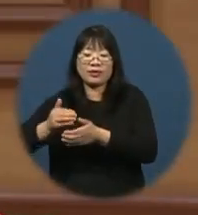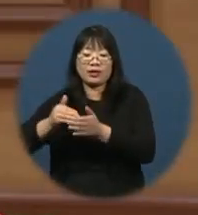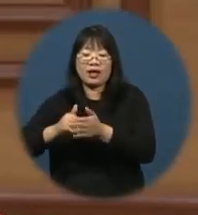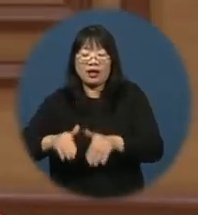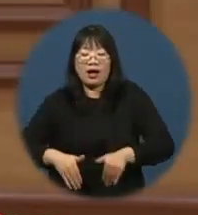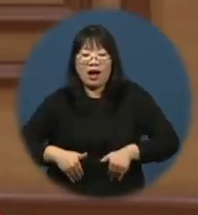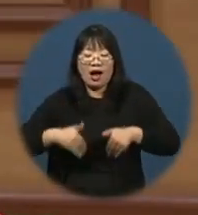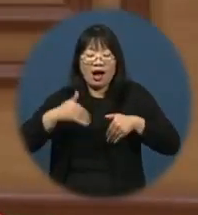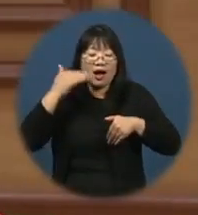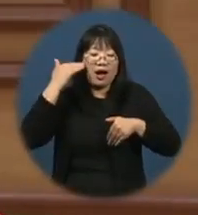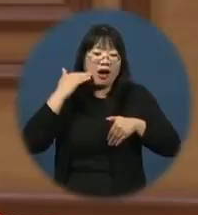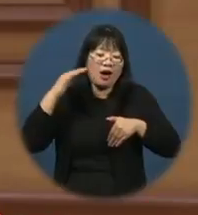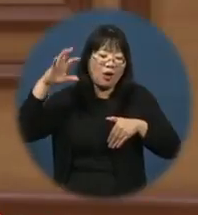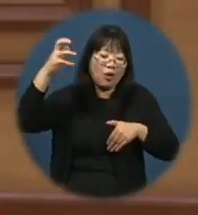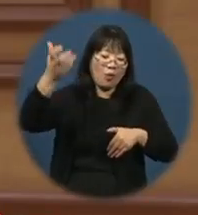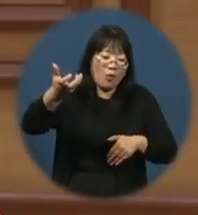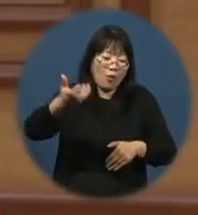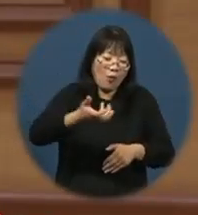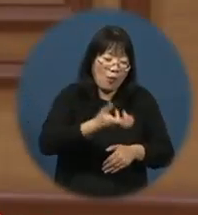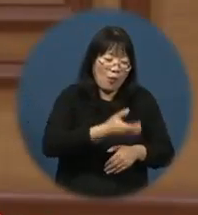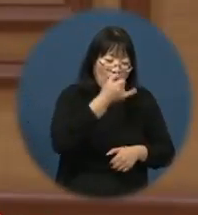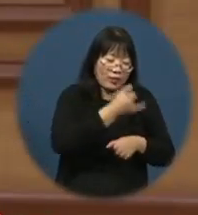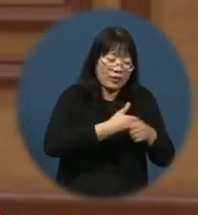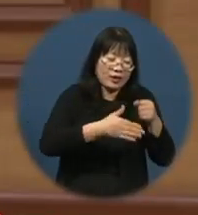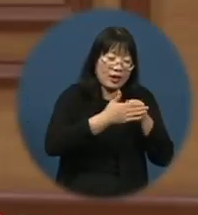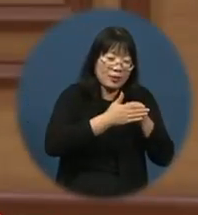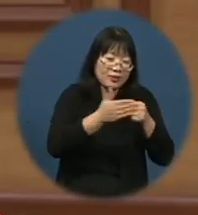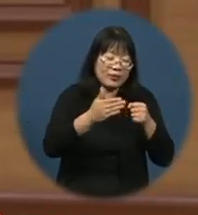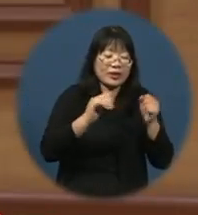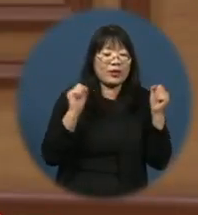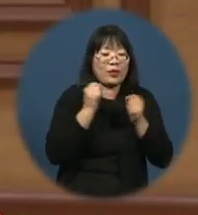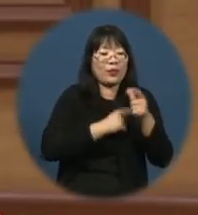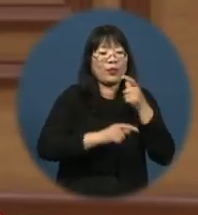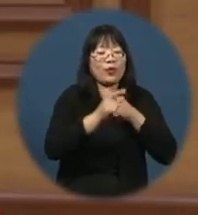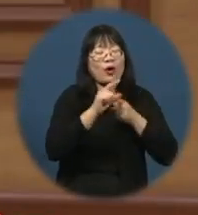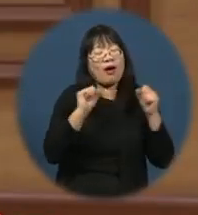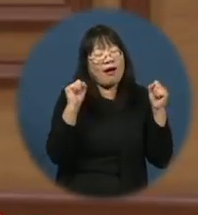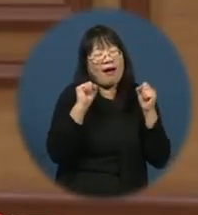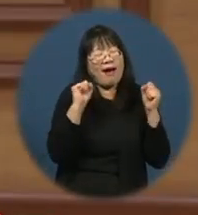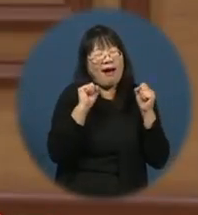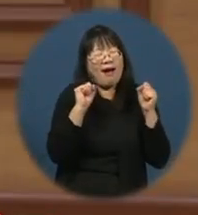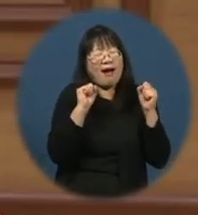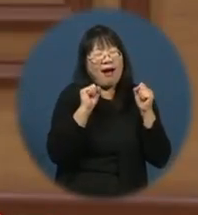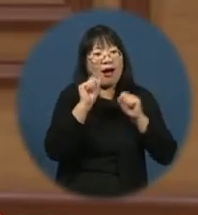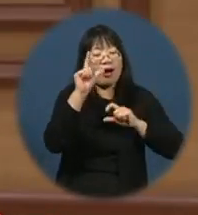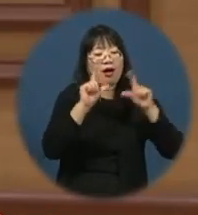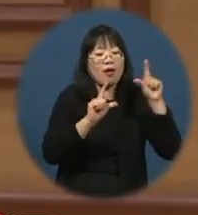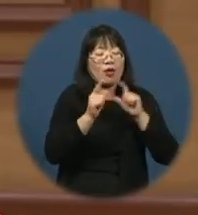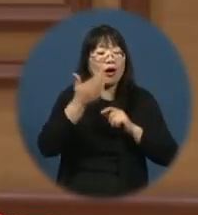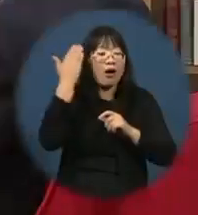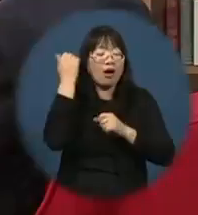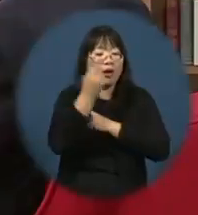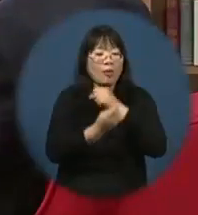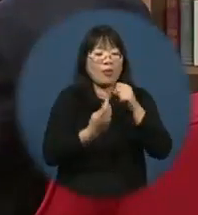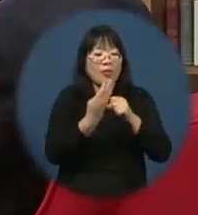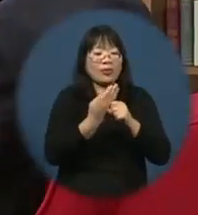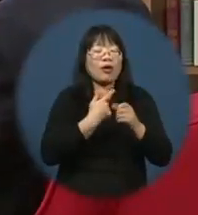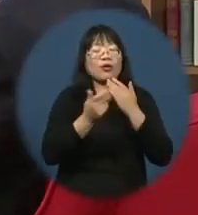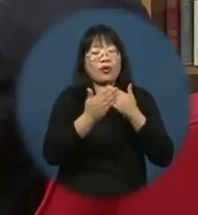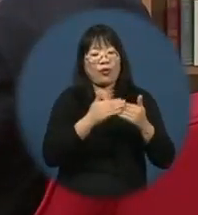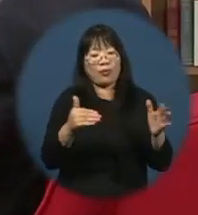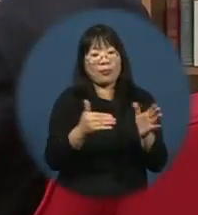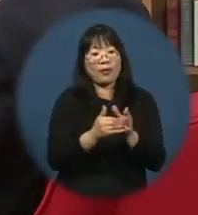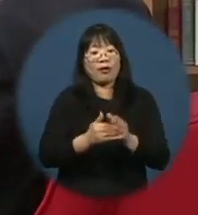한반도까지 내려오니까 아하. 겨울철에는 오히려 더 추워지는 그런 현상이 과거 몇 년에 우리가